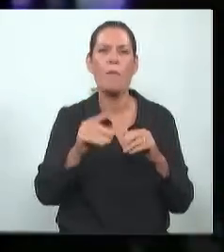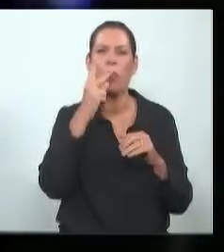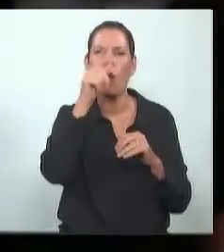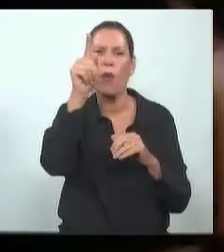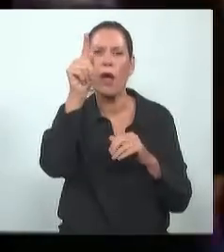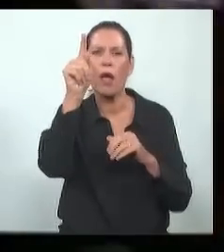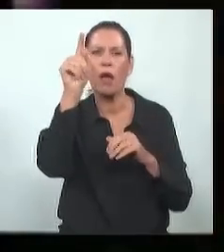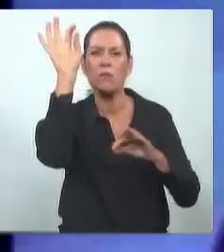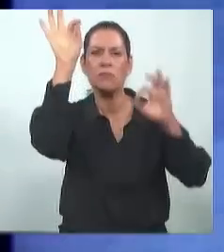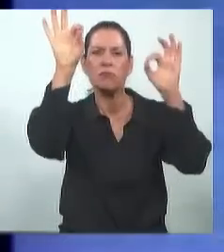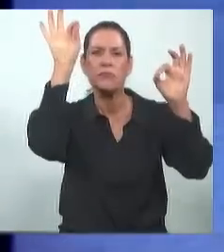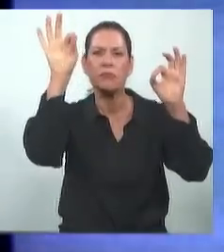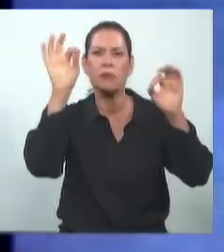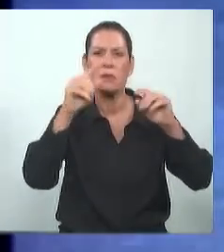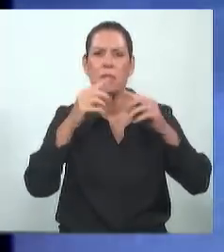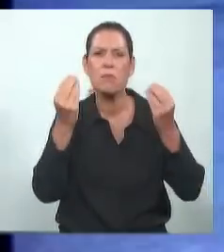אנחנו רואים מטוסים.